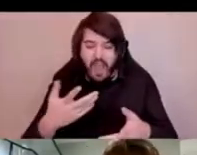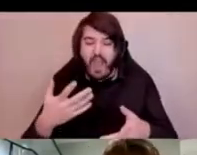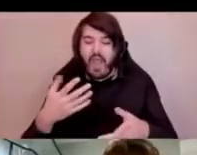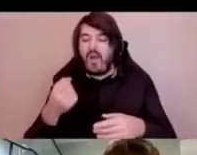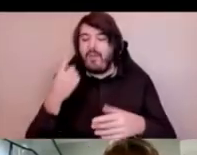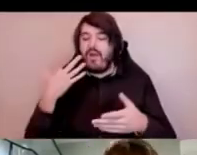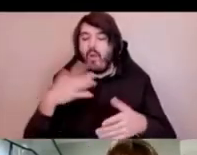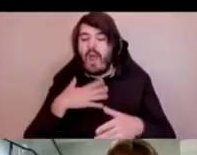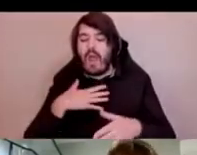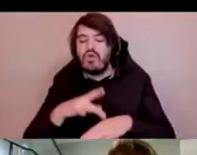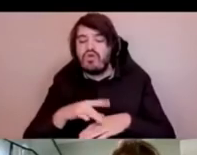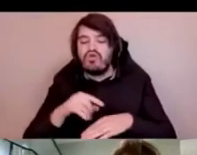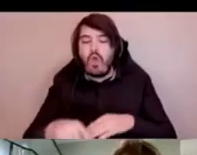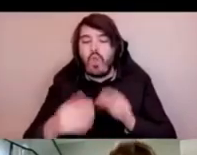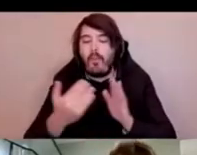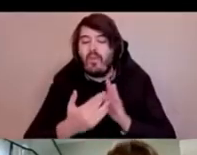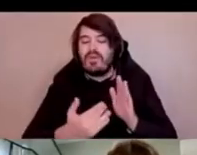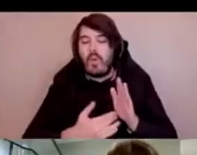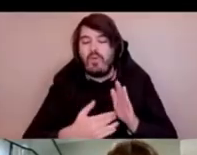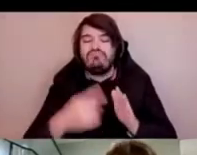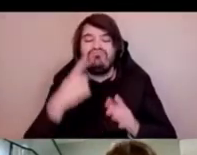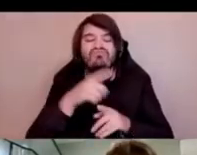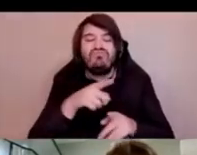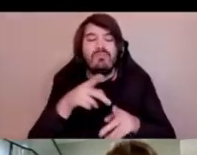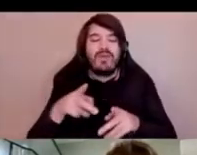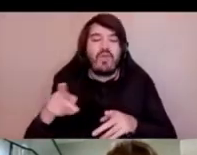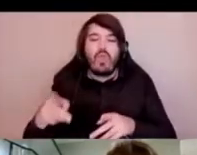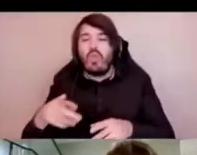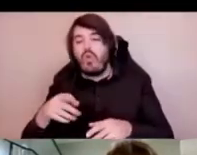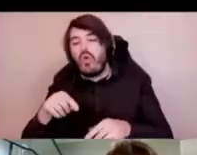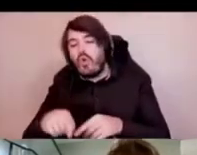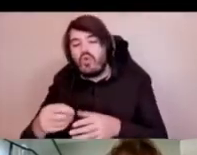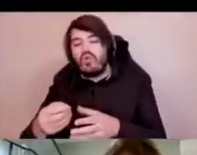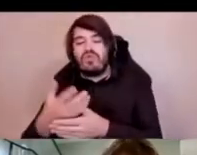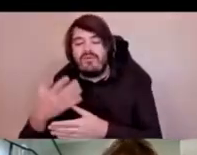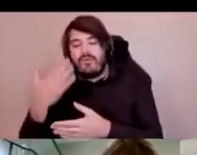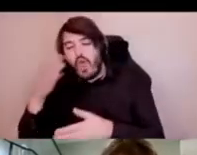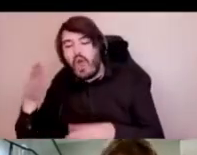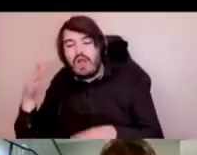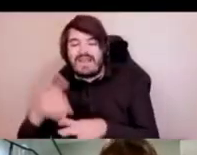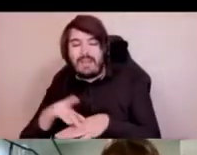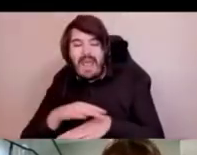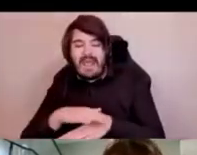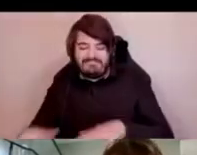sol. Ça, c'est pour les personnes qui vont cultiver en pleine terre.